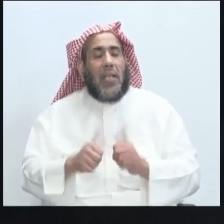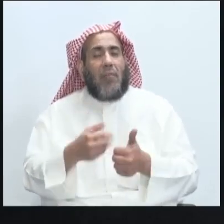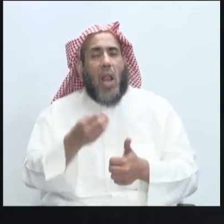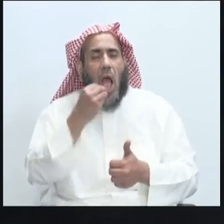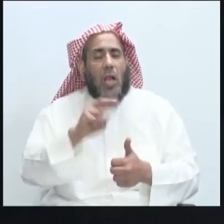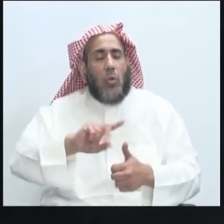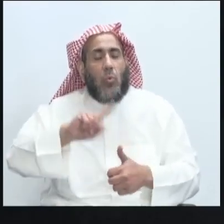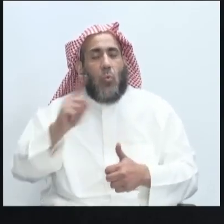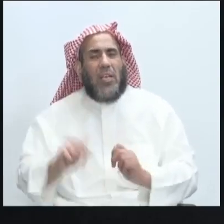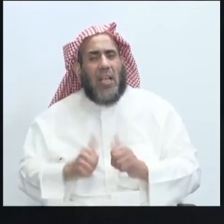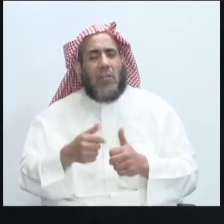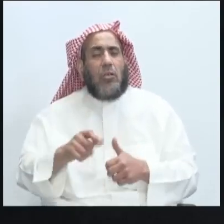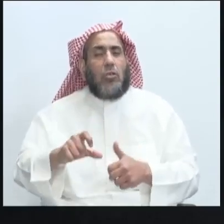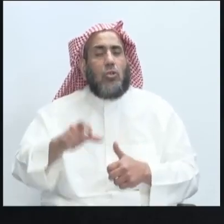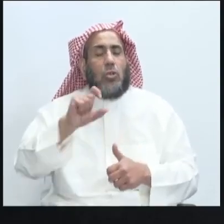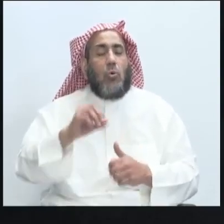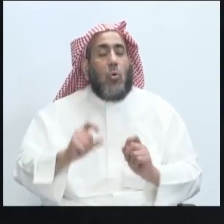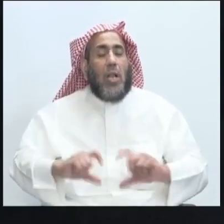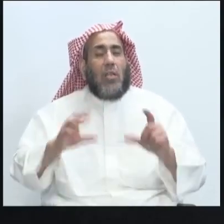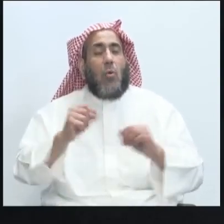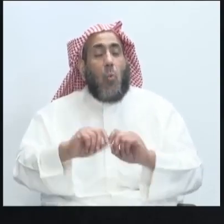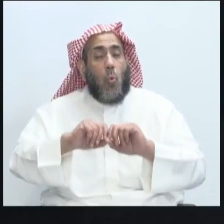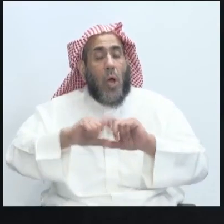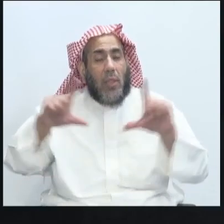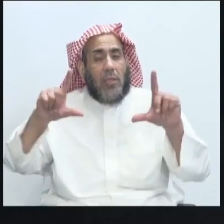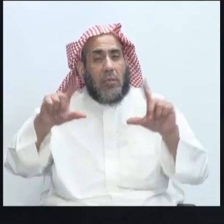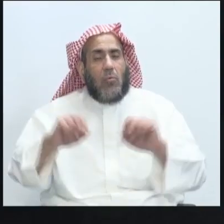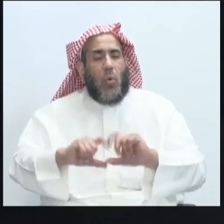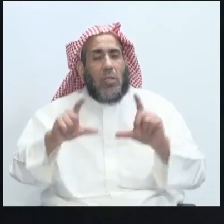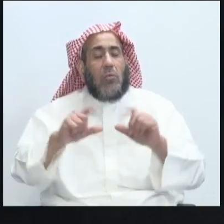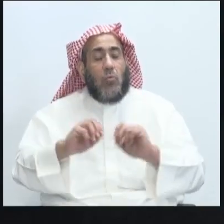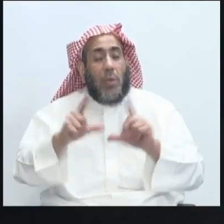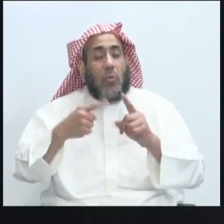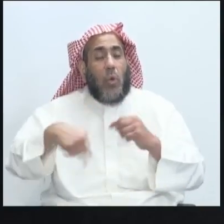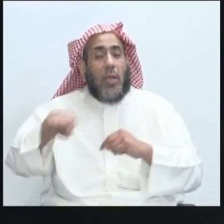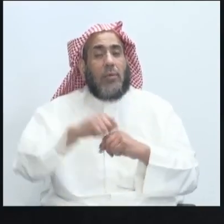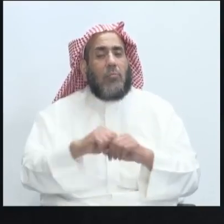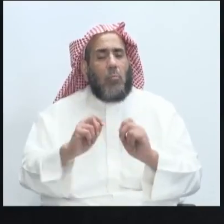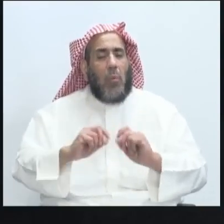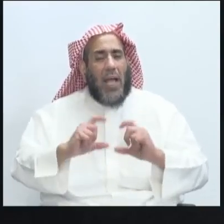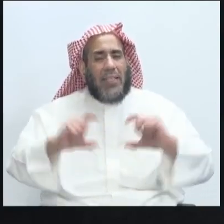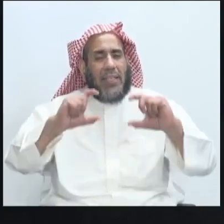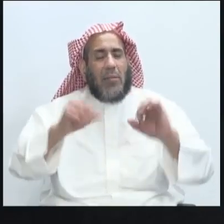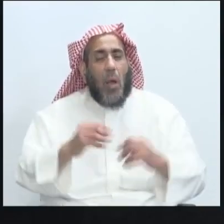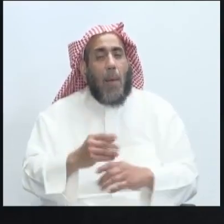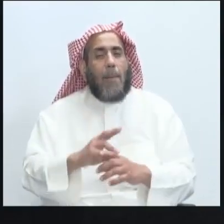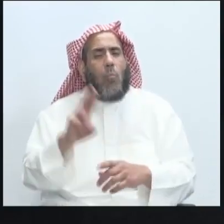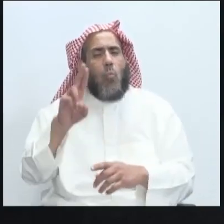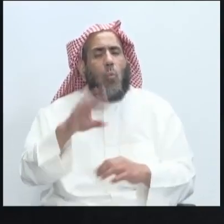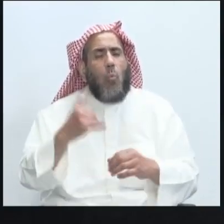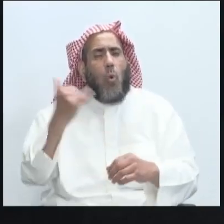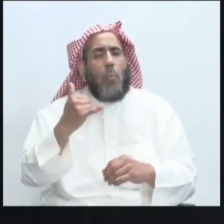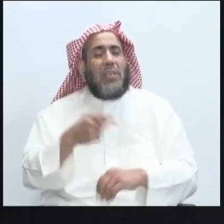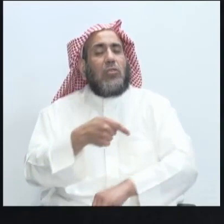والشرب ايضا الحديث النبوي هو واضح هو حديث يبين لنا ايضا مساله